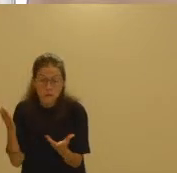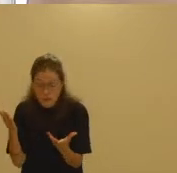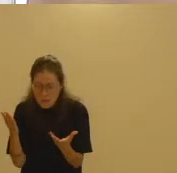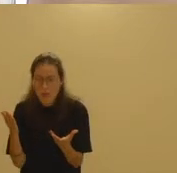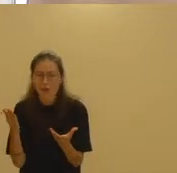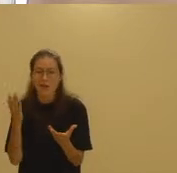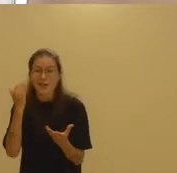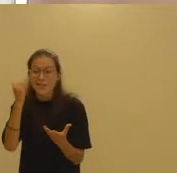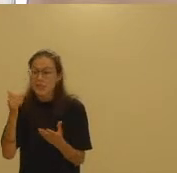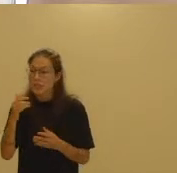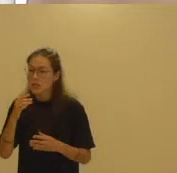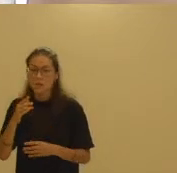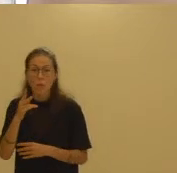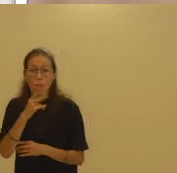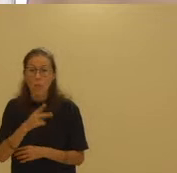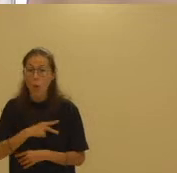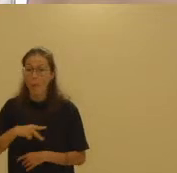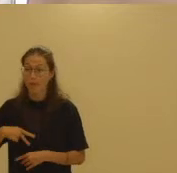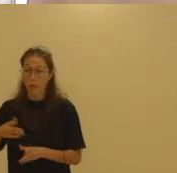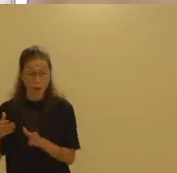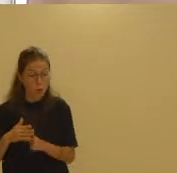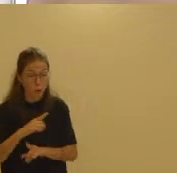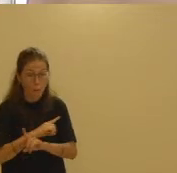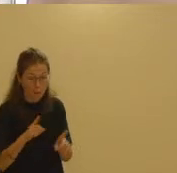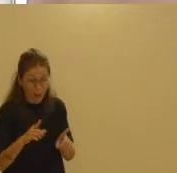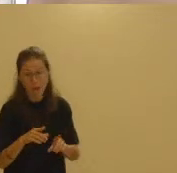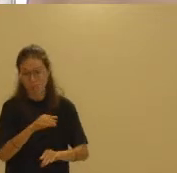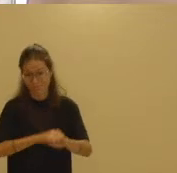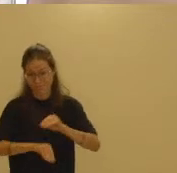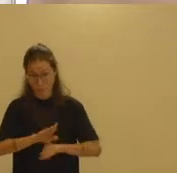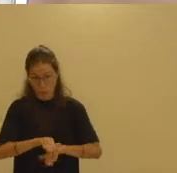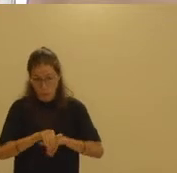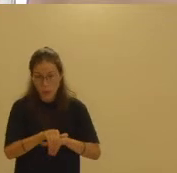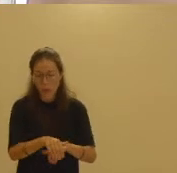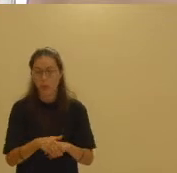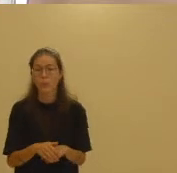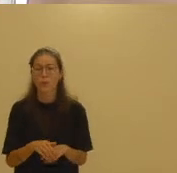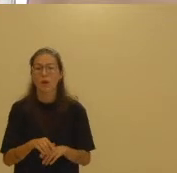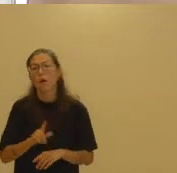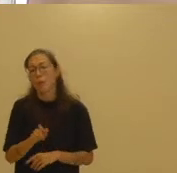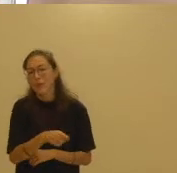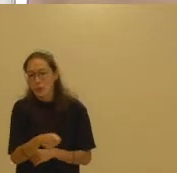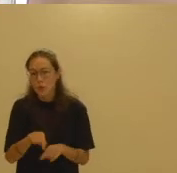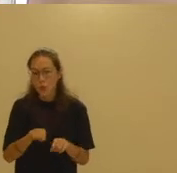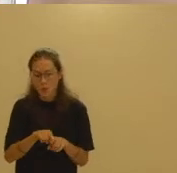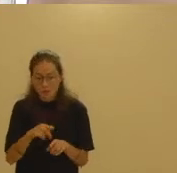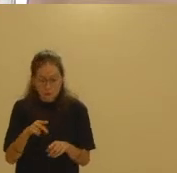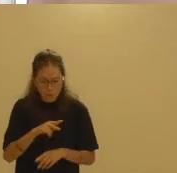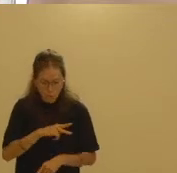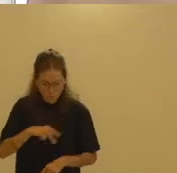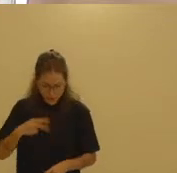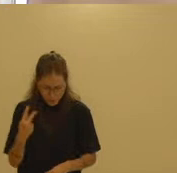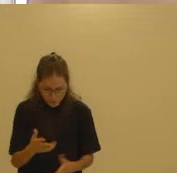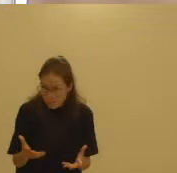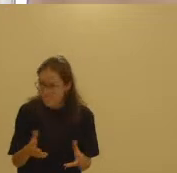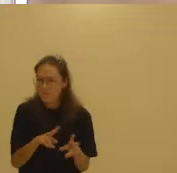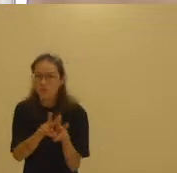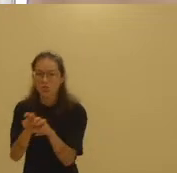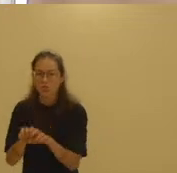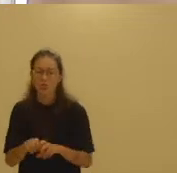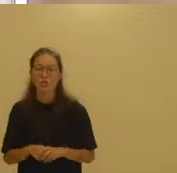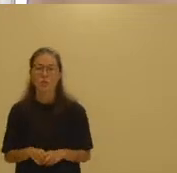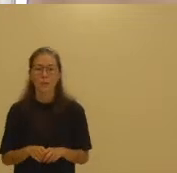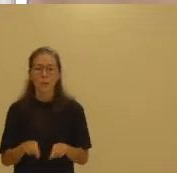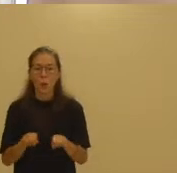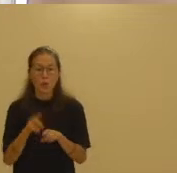sont pas réclamés par leur propriétaire, la recherche du propriétaire, évidemment, les actes vétérinaires obligatoires, parmi